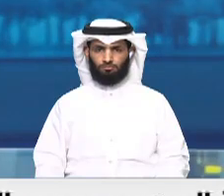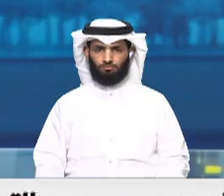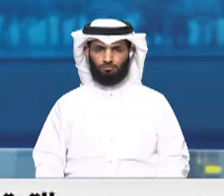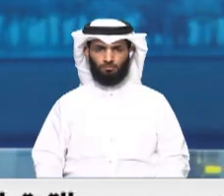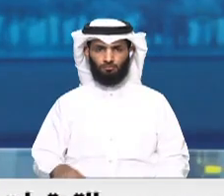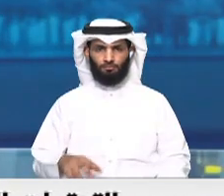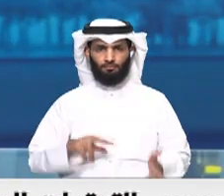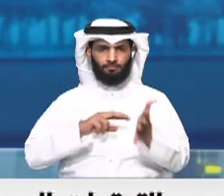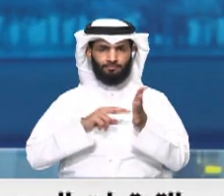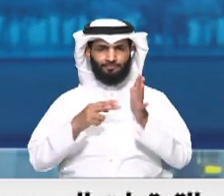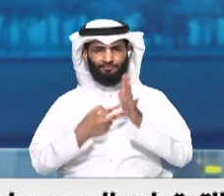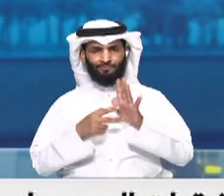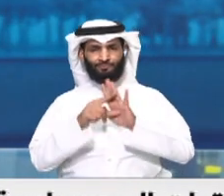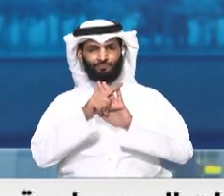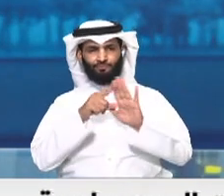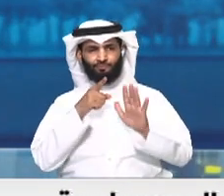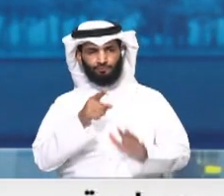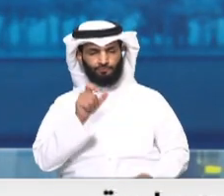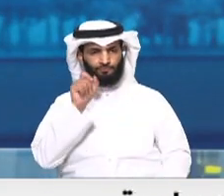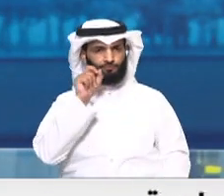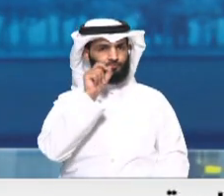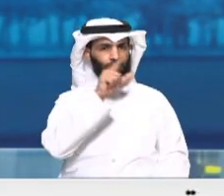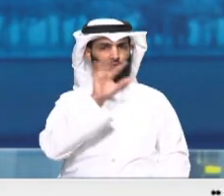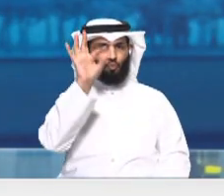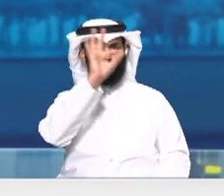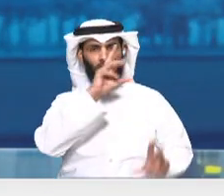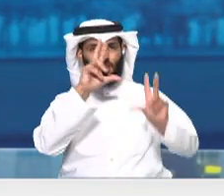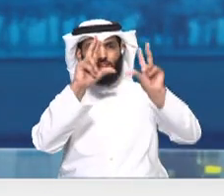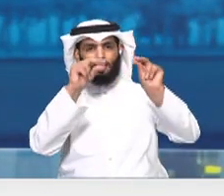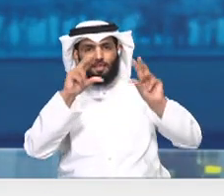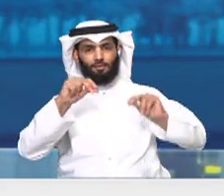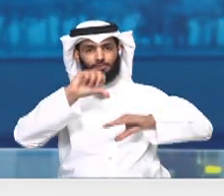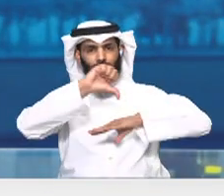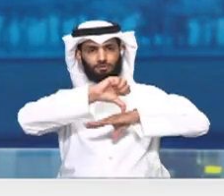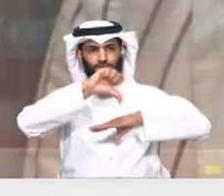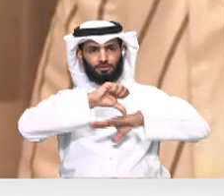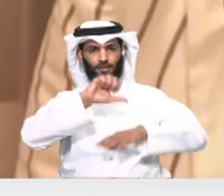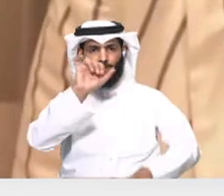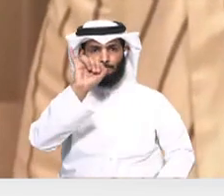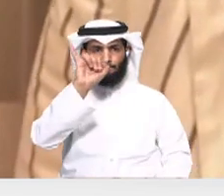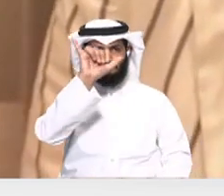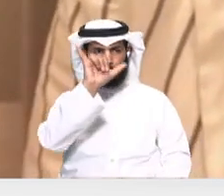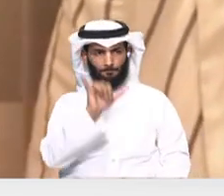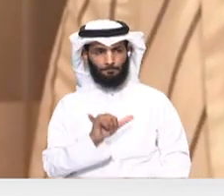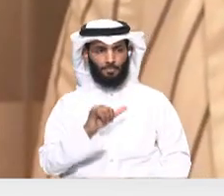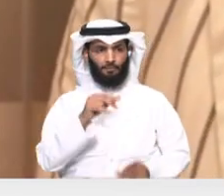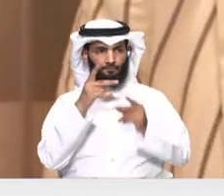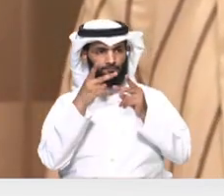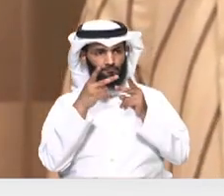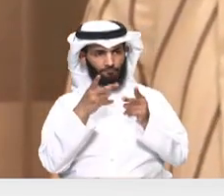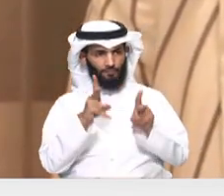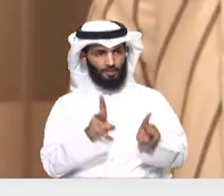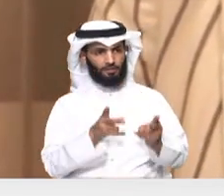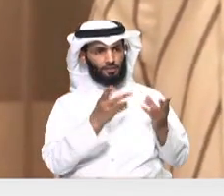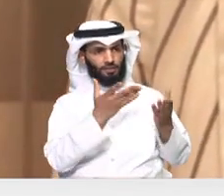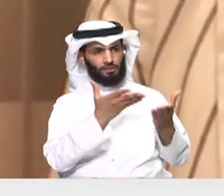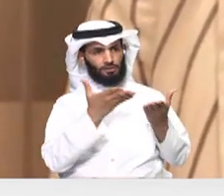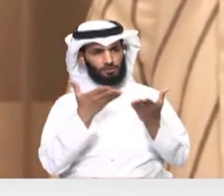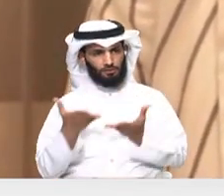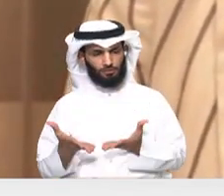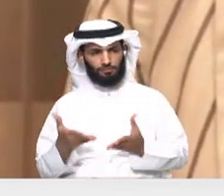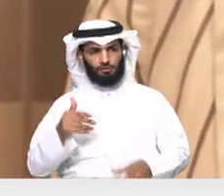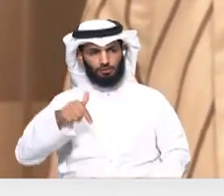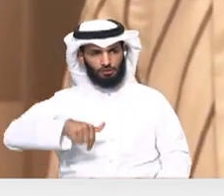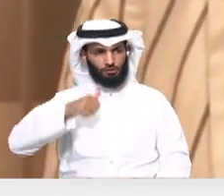وللمزيد من التفاصيل تنضم إلينا من العاصمة بيروت مراسلة قناة الأخبار مي فرحات. بداية مي، أهلا بك. وفق